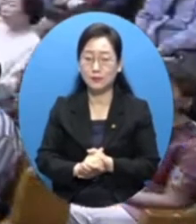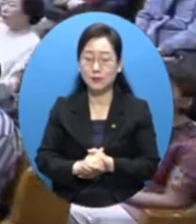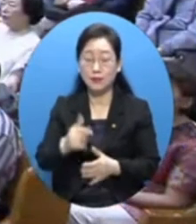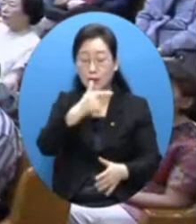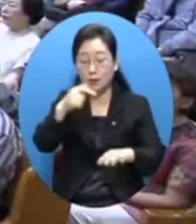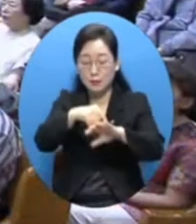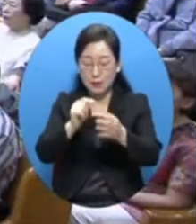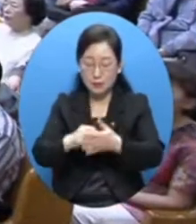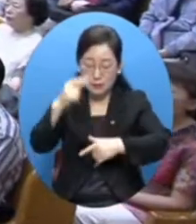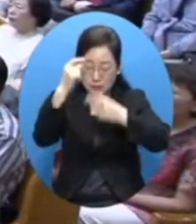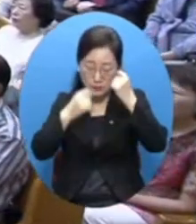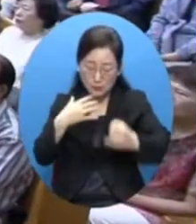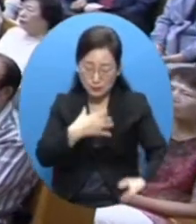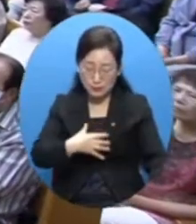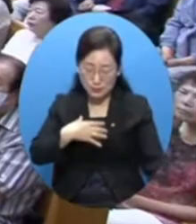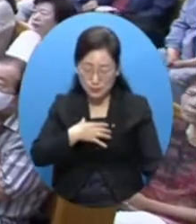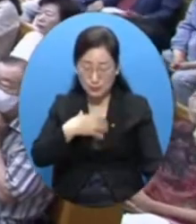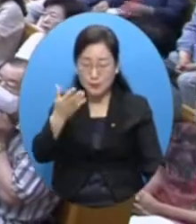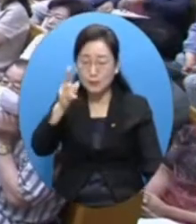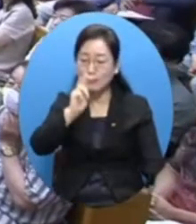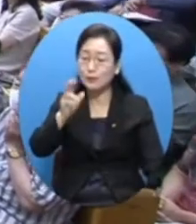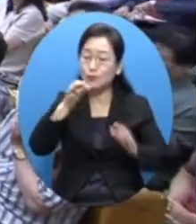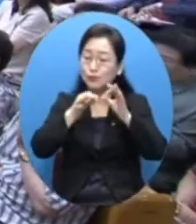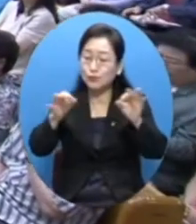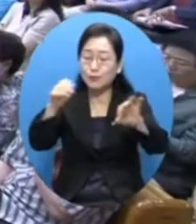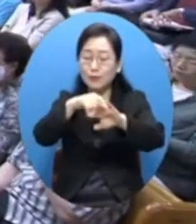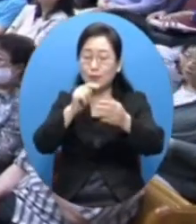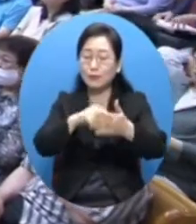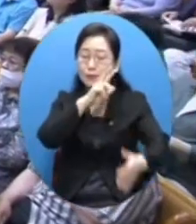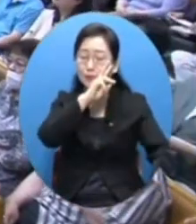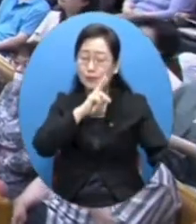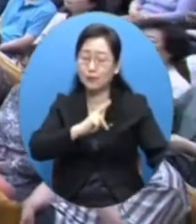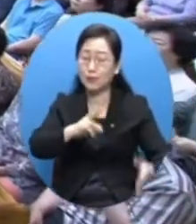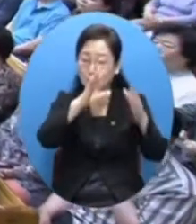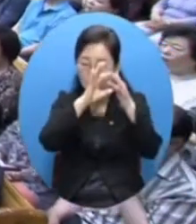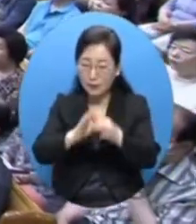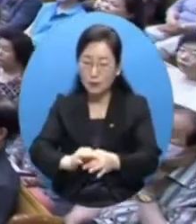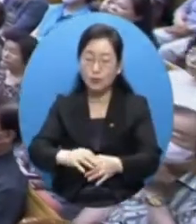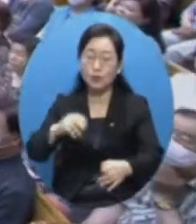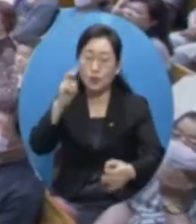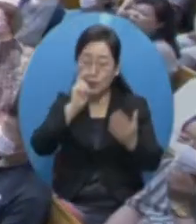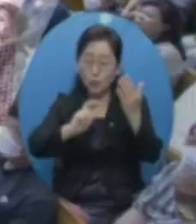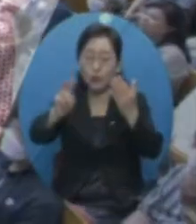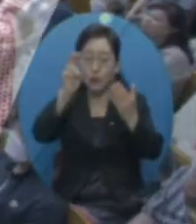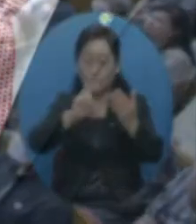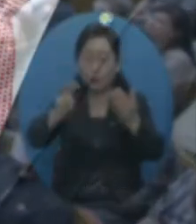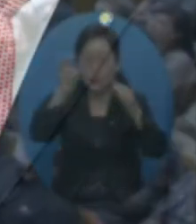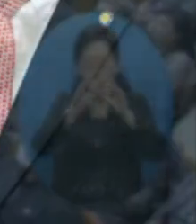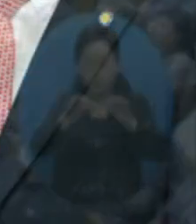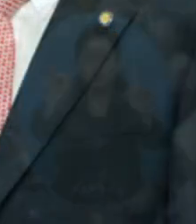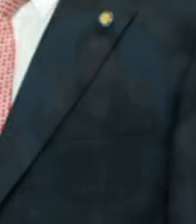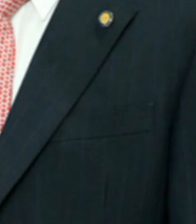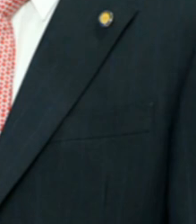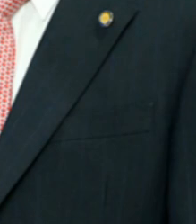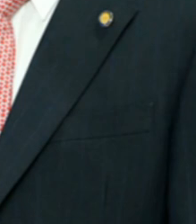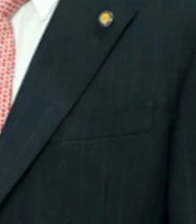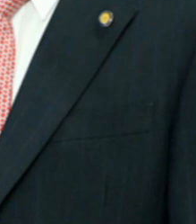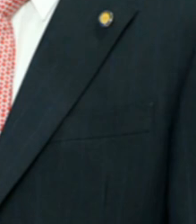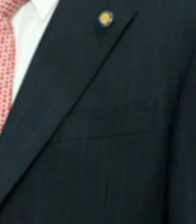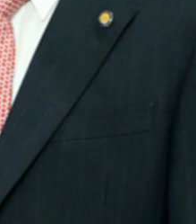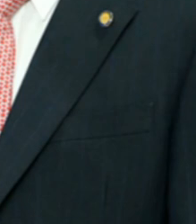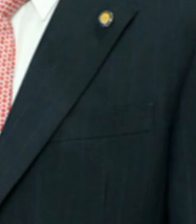마음이 슬펐지만 이 찬송을 부른 마음이 평안함이 많으니까 평안함이 올 때까지 또 부르고 또 부르고 또 부르고 또 불었습니다.